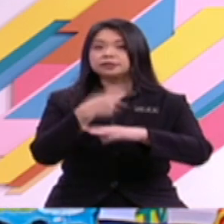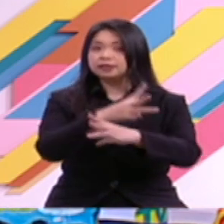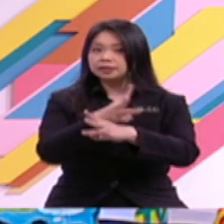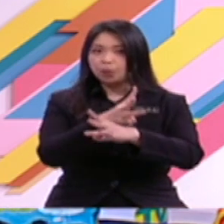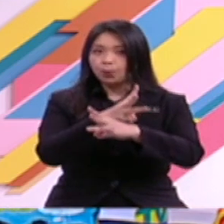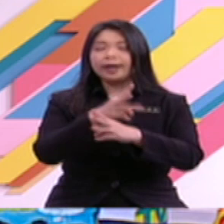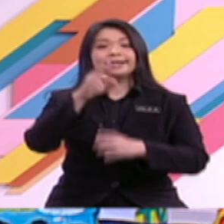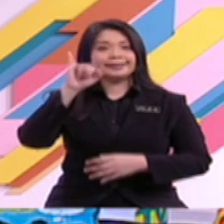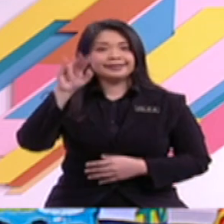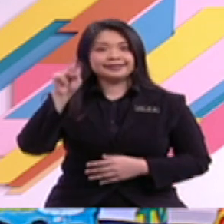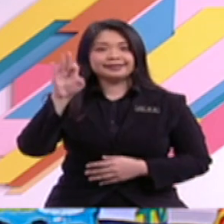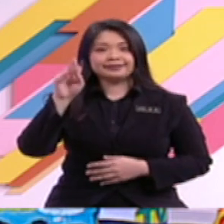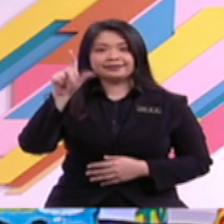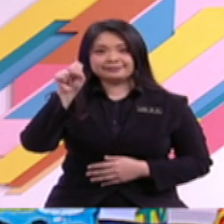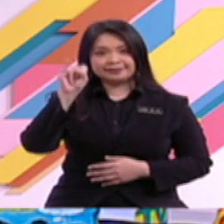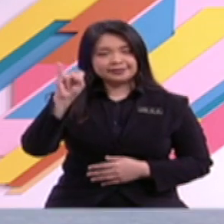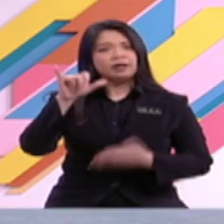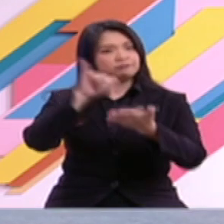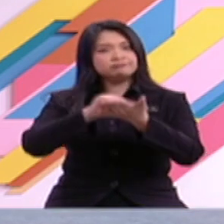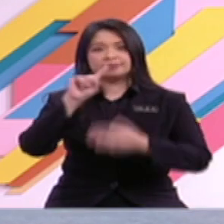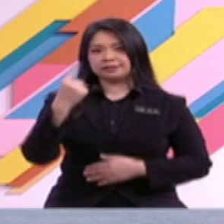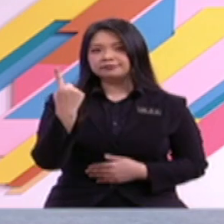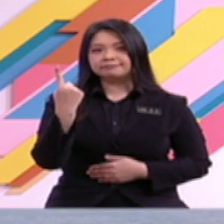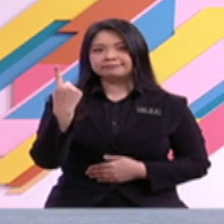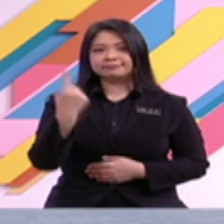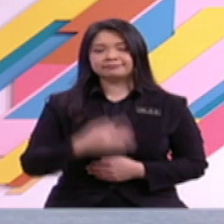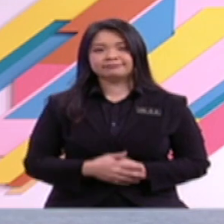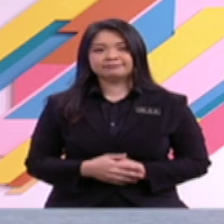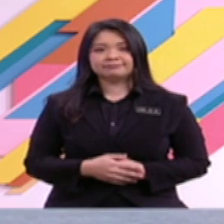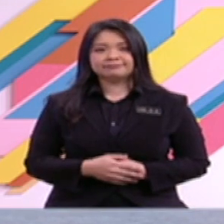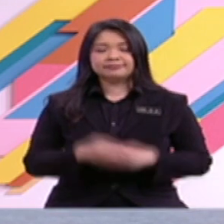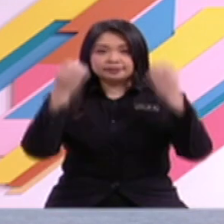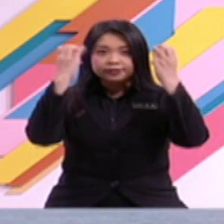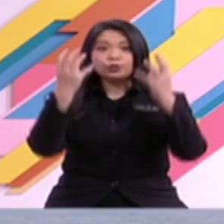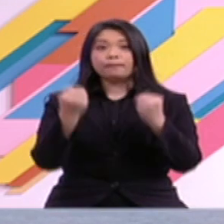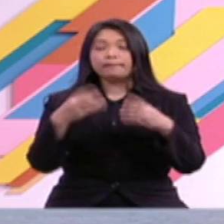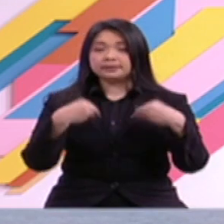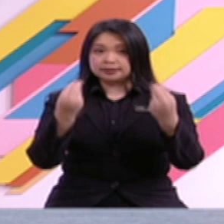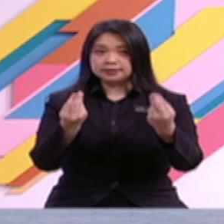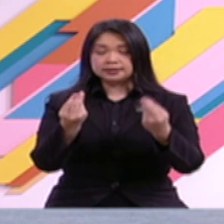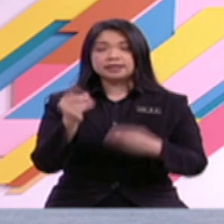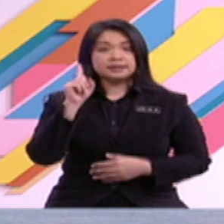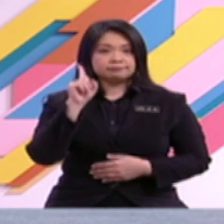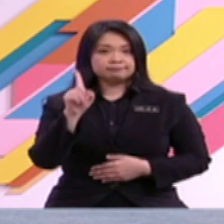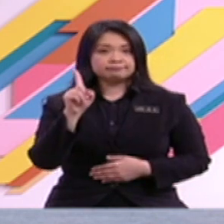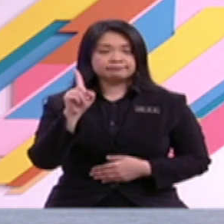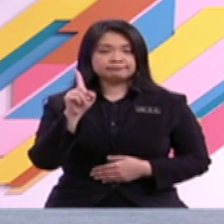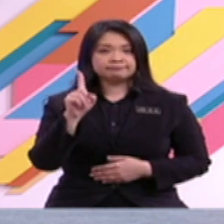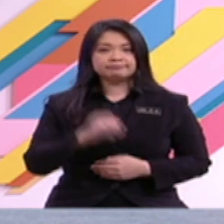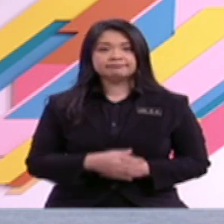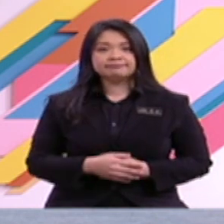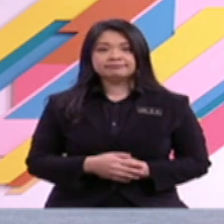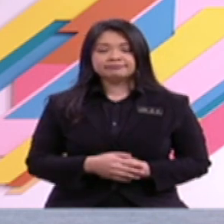kawan invasi setuju sebenarnya Oke say ke sini saya enak bagi satu M ^